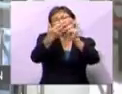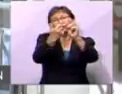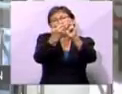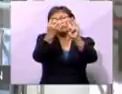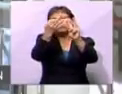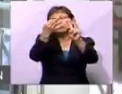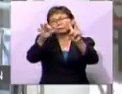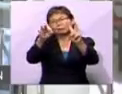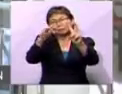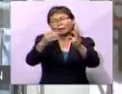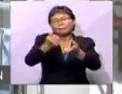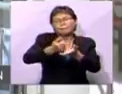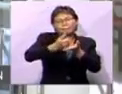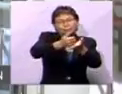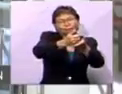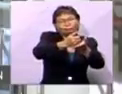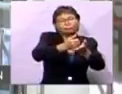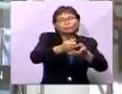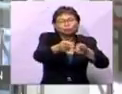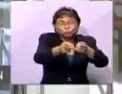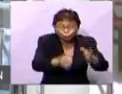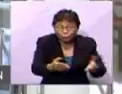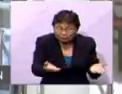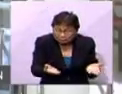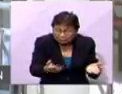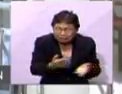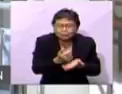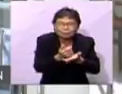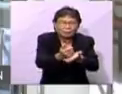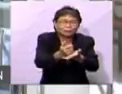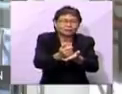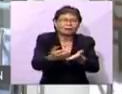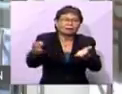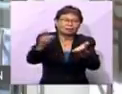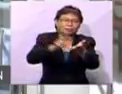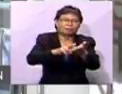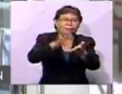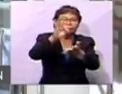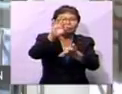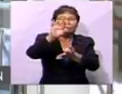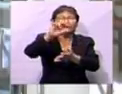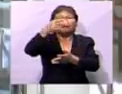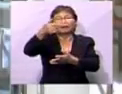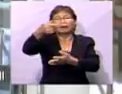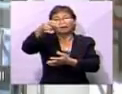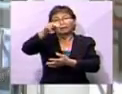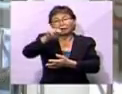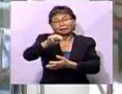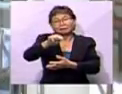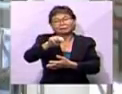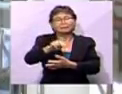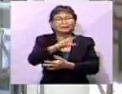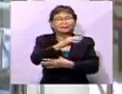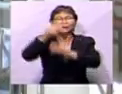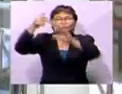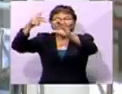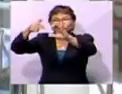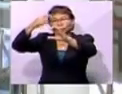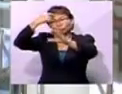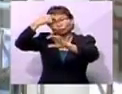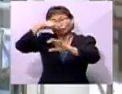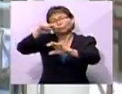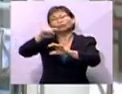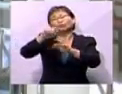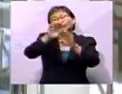2019 sebagai bantuan kepada usahawan di sini. Laporan Farhana Nabila Zakaria dan jurukamera Azila Ahmad Yusof